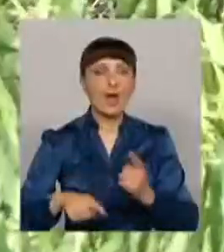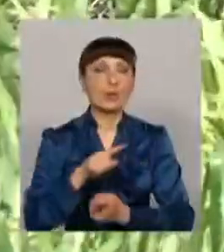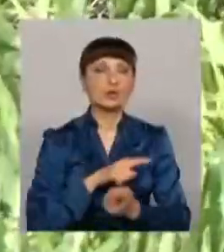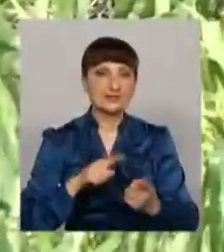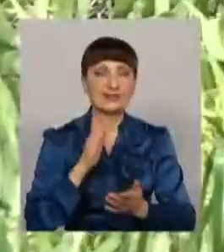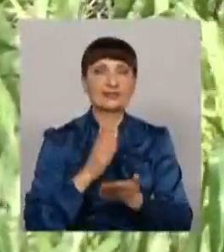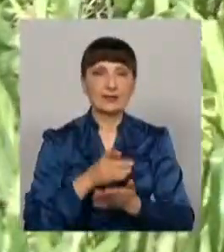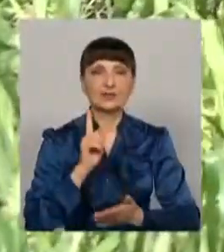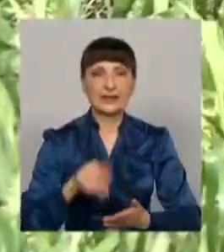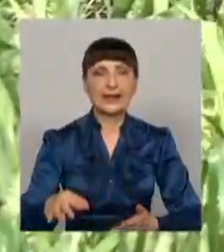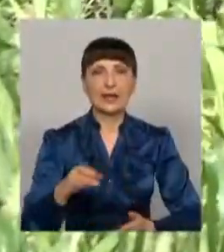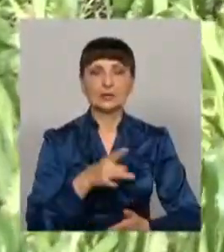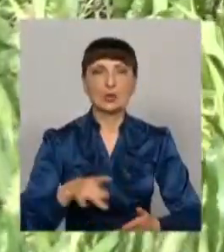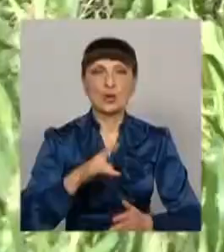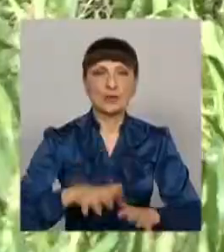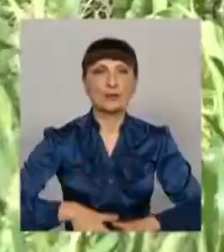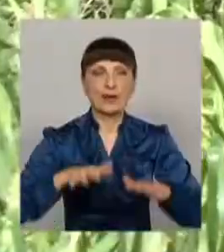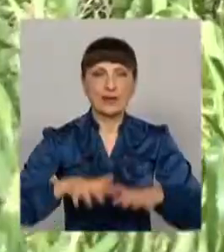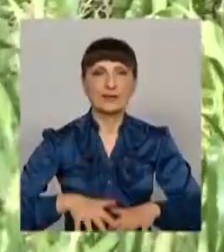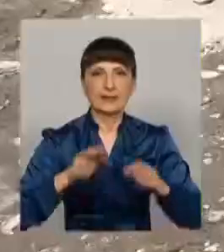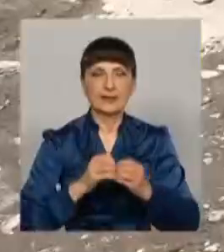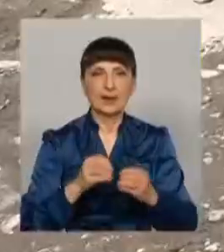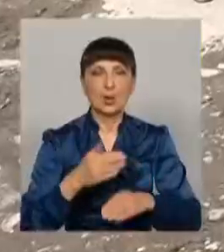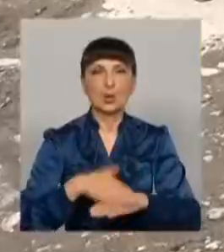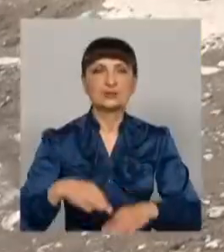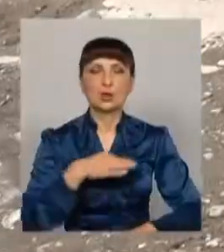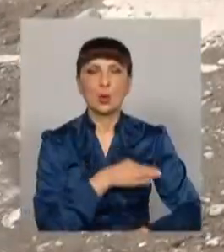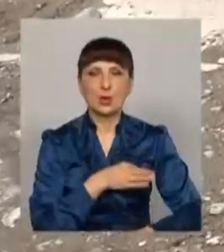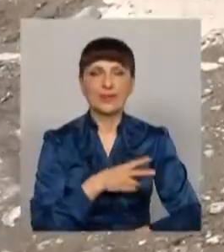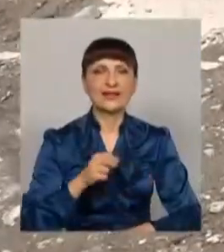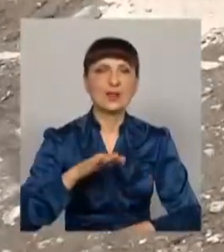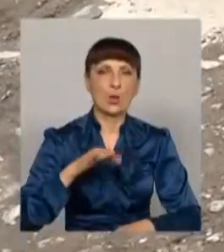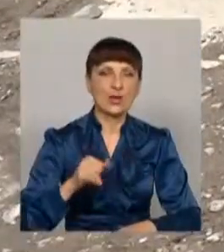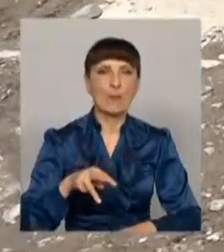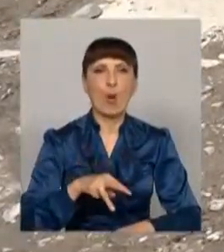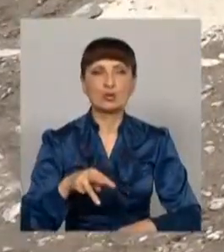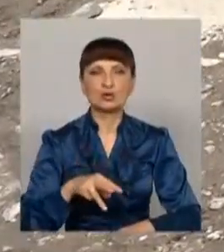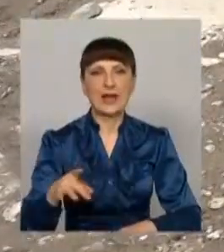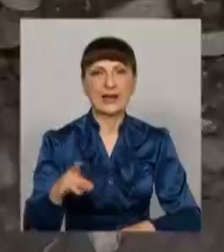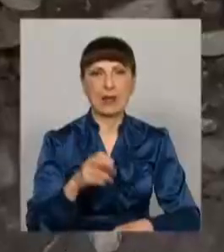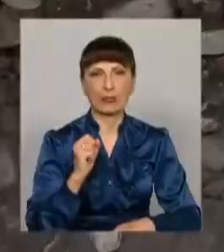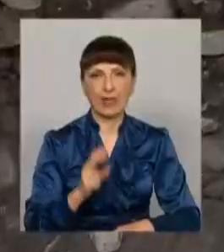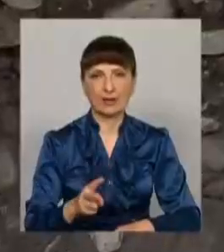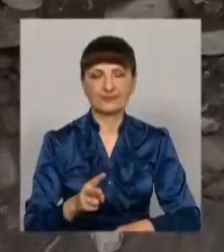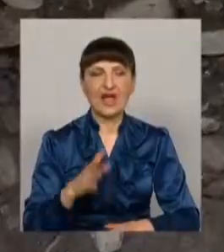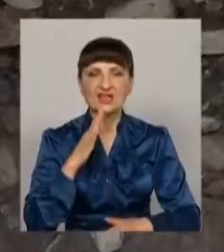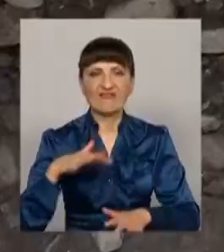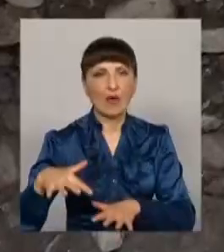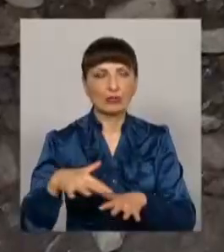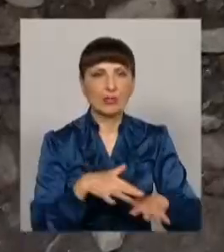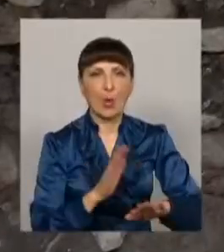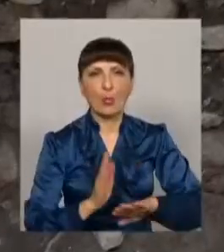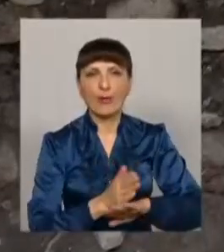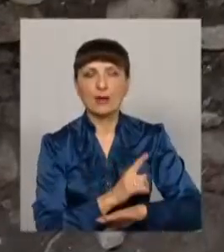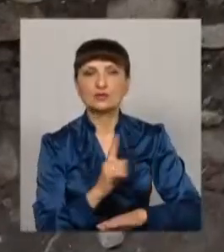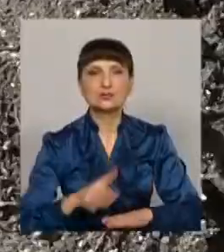ведется также на регулярно подтапливаемых участках улиц Тулебид, Ясауи, Мамушола и проспекта Рымбека. Для отвода дождевых и талых вод